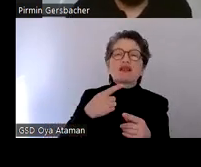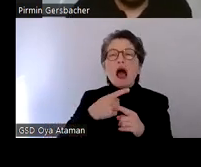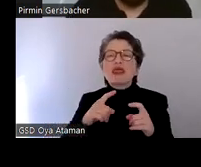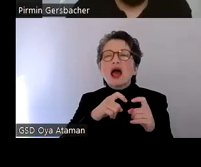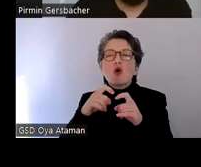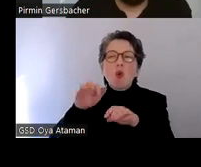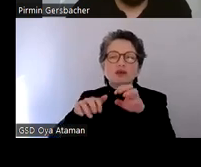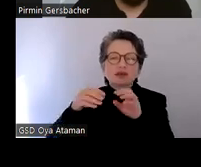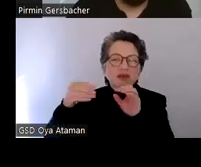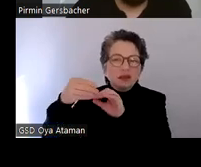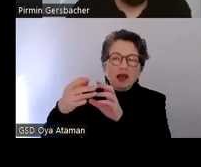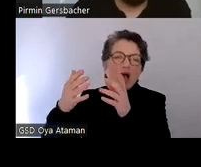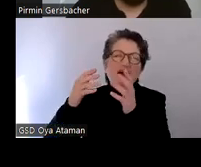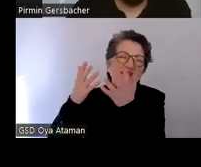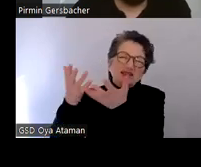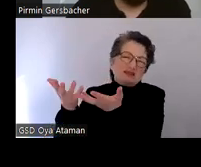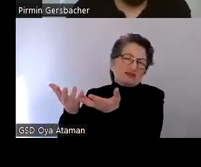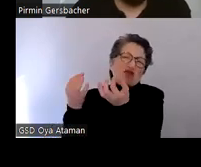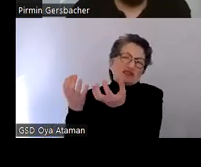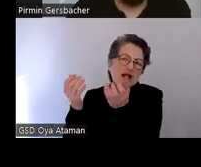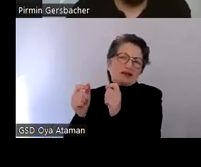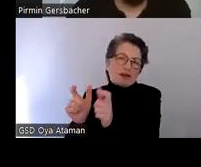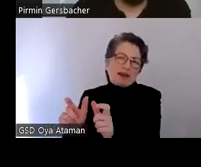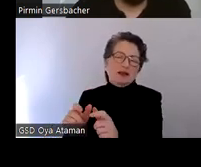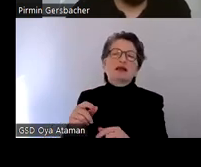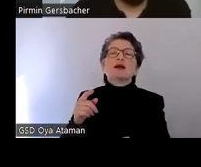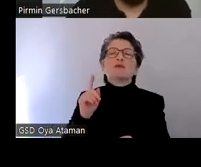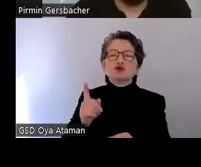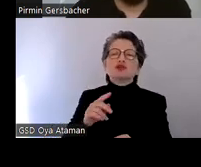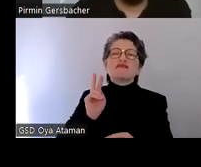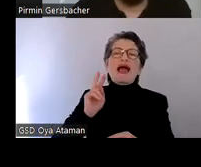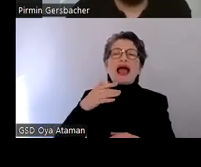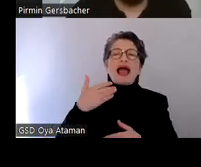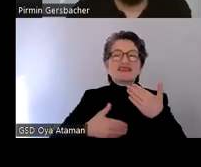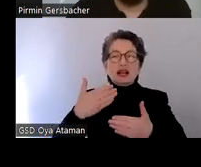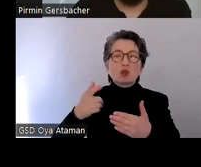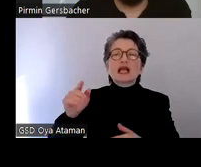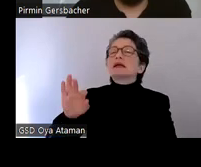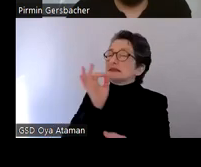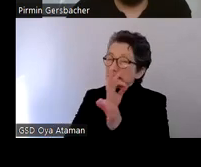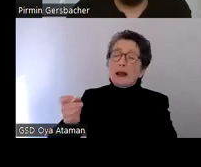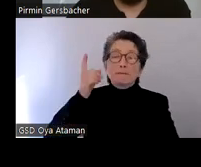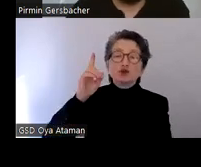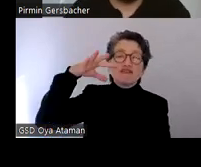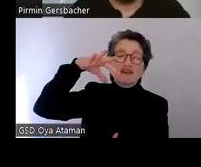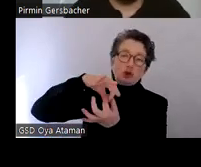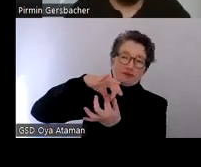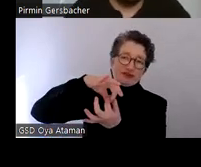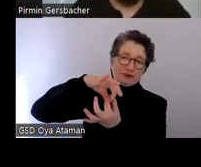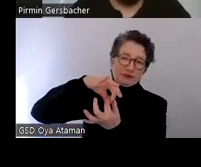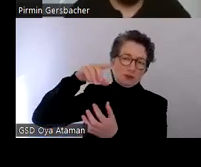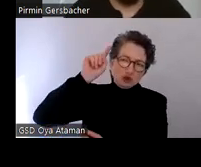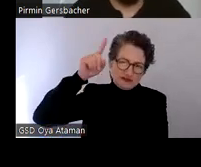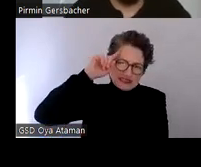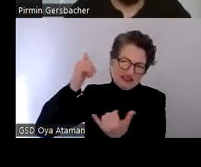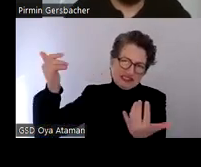einfach vermeiden. Also wenn man da dann zum Beispiel beim Entwickler sagen würde, das muss verknüpft sein, also in der Regel müsste er wissen, wie das geht. Das ist jetzt auch, ja,